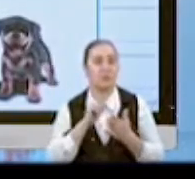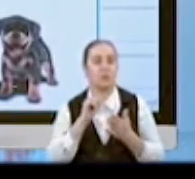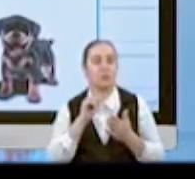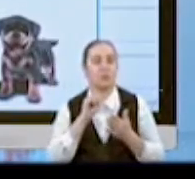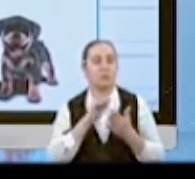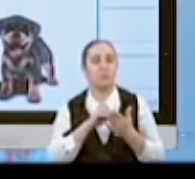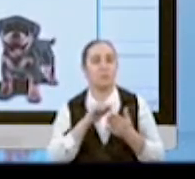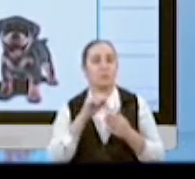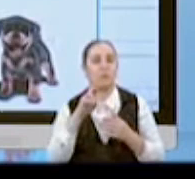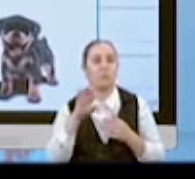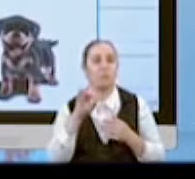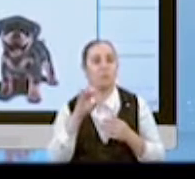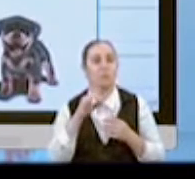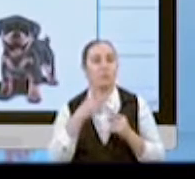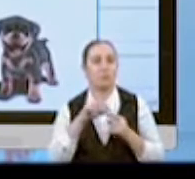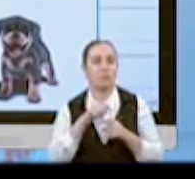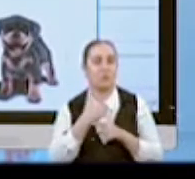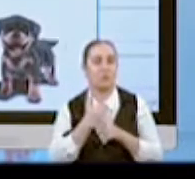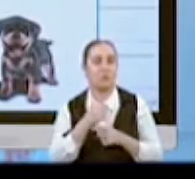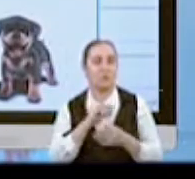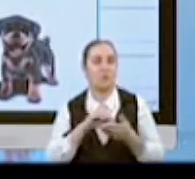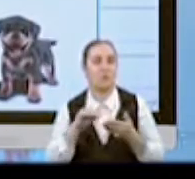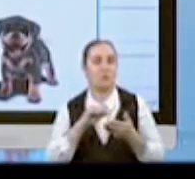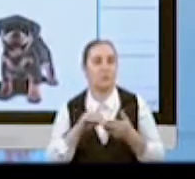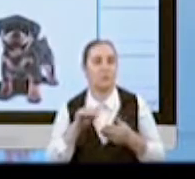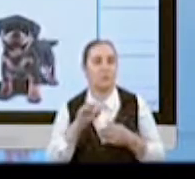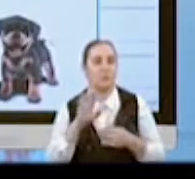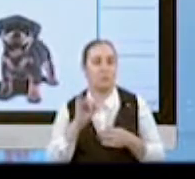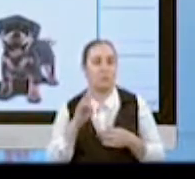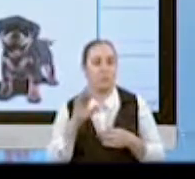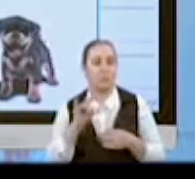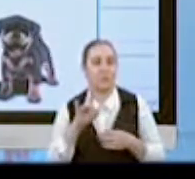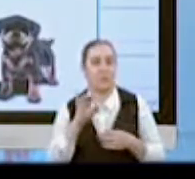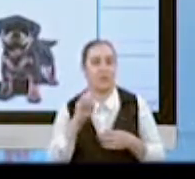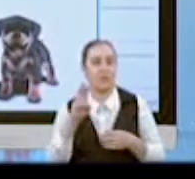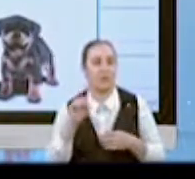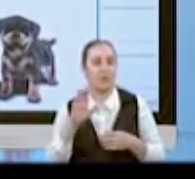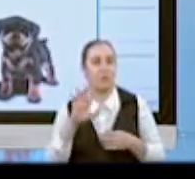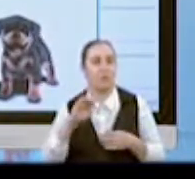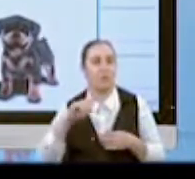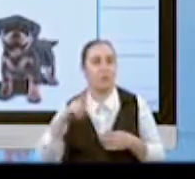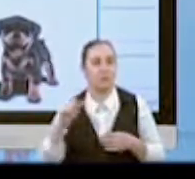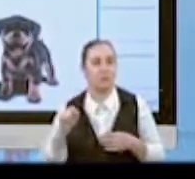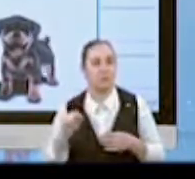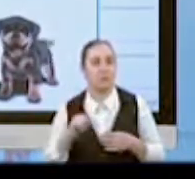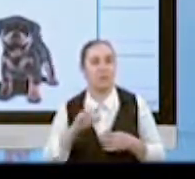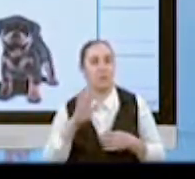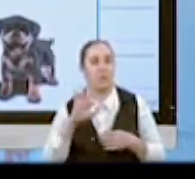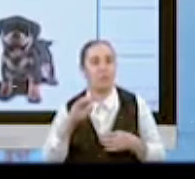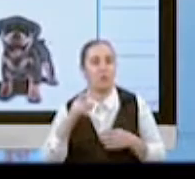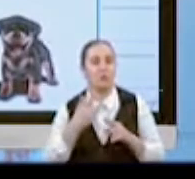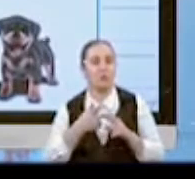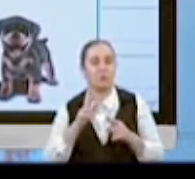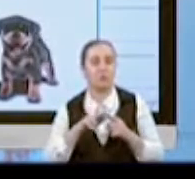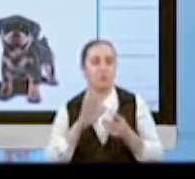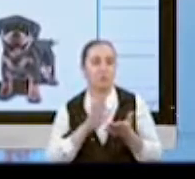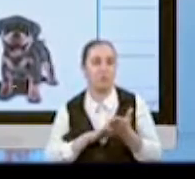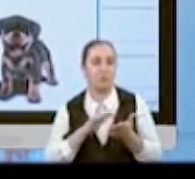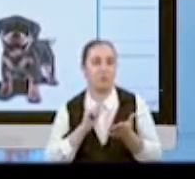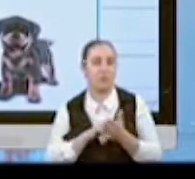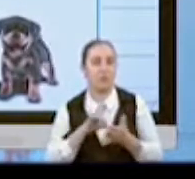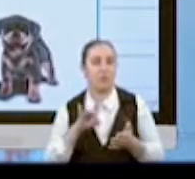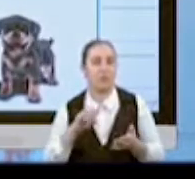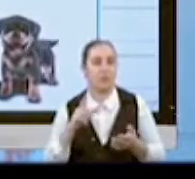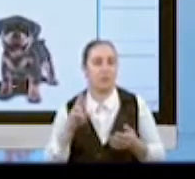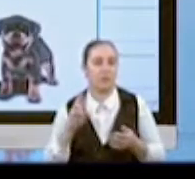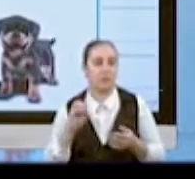прозвища животных пишутся заглавной буквы. Река Волга. Волга – это название